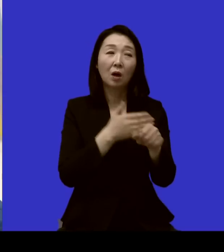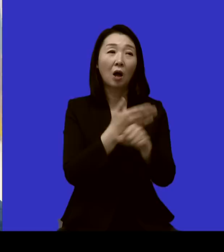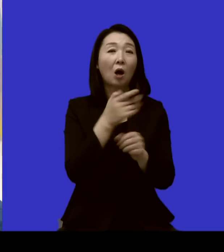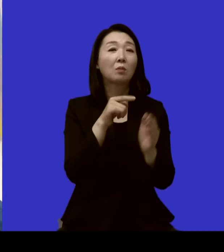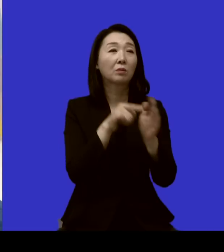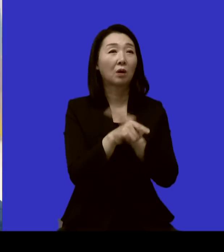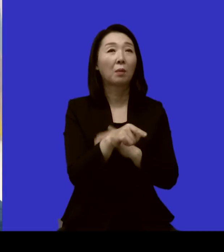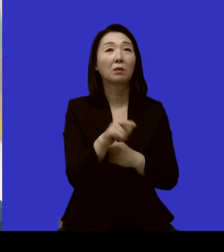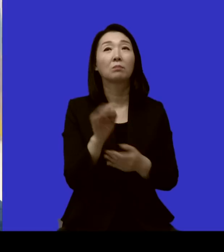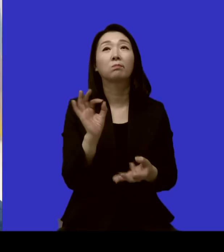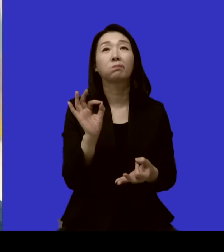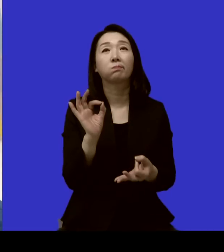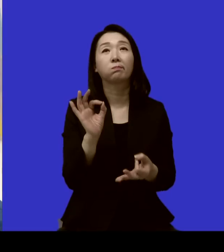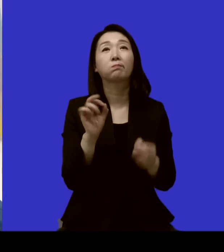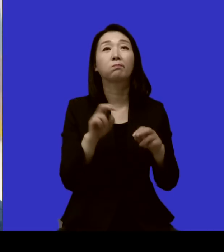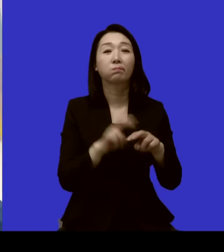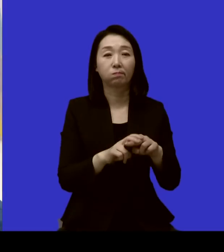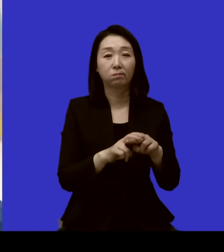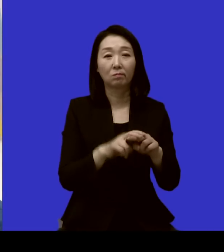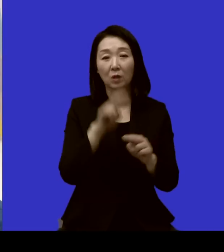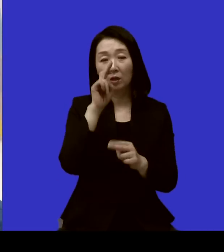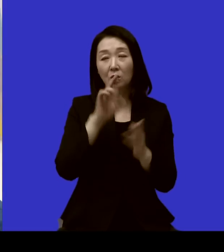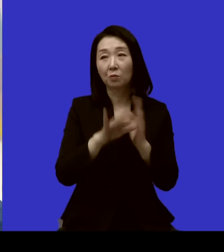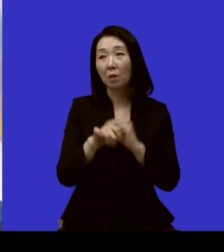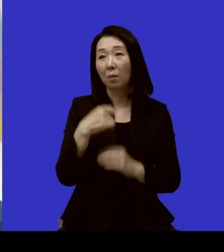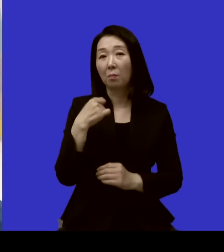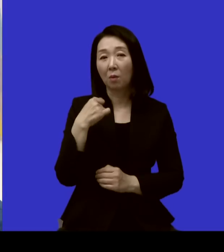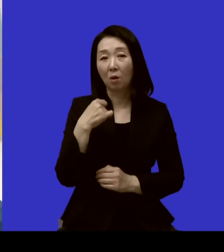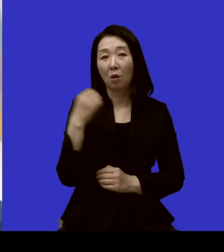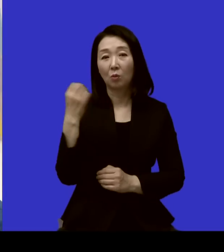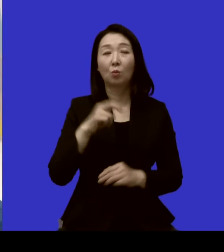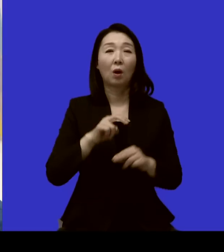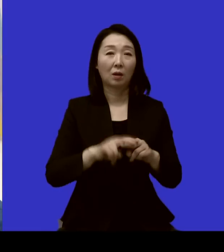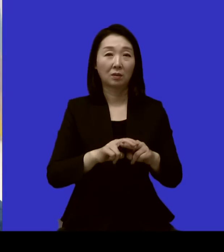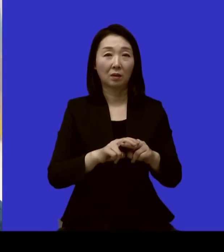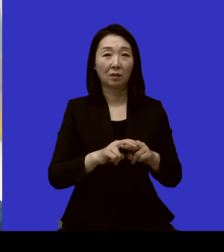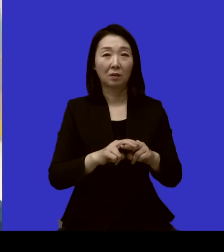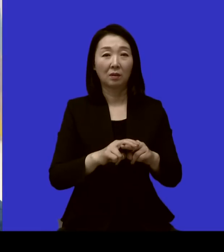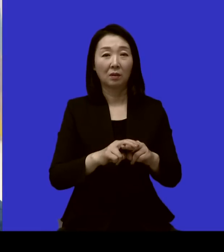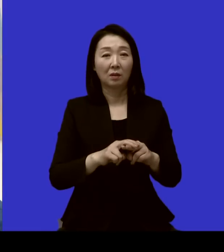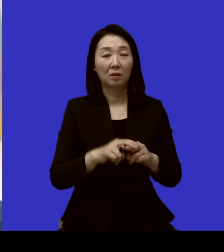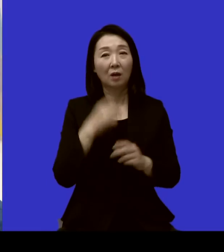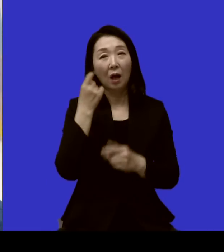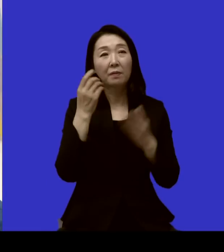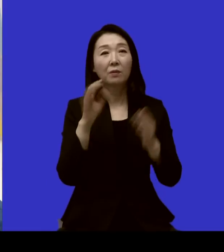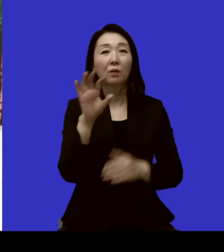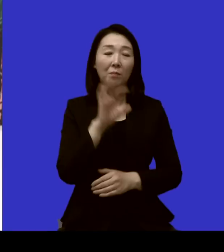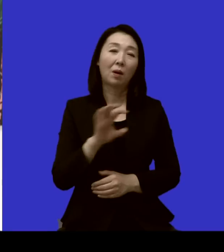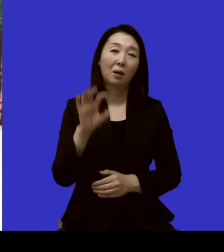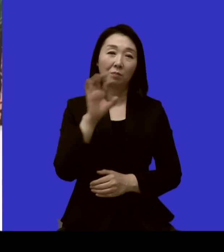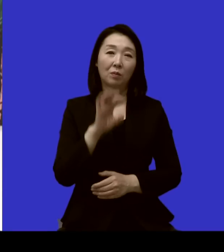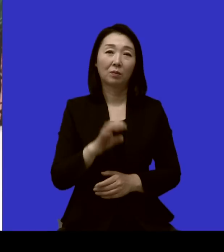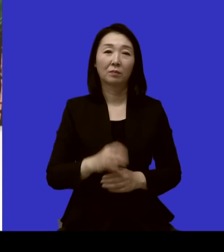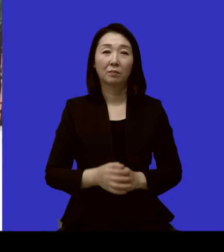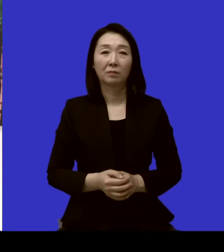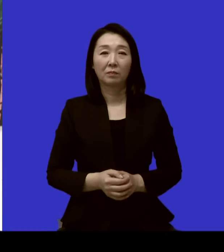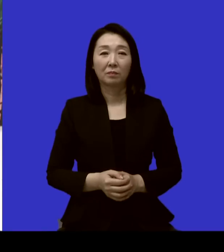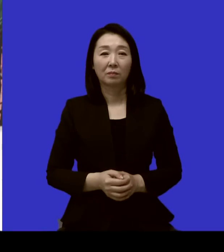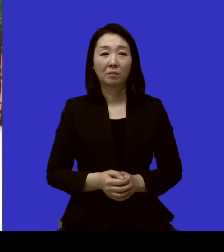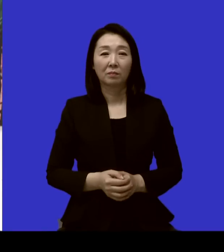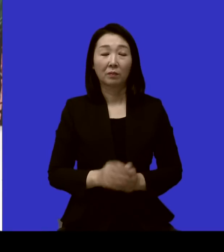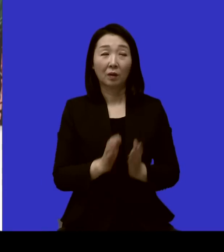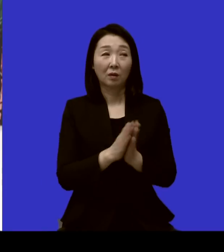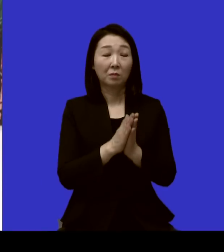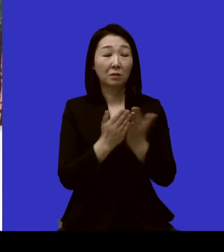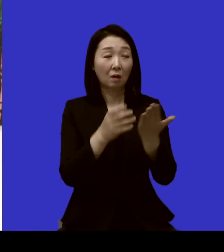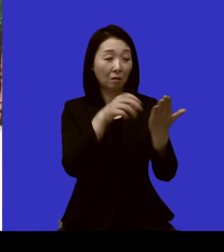들어가서 가만히 앉아 있다가 예. 점심 때 식사하고 또 앉아 있고 예. 그런 걸 한 달 동안 반복했었어요. 예. 근데 책이라고는